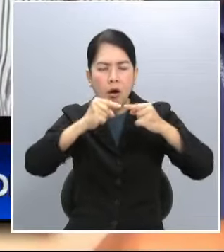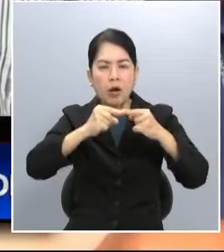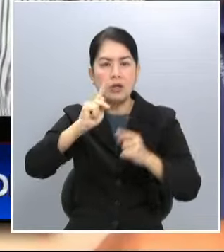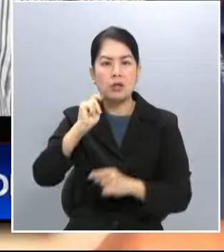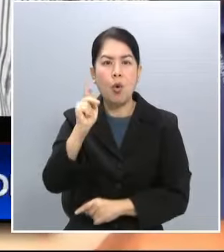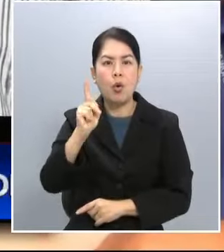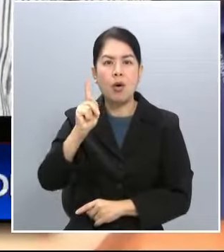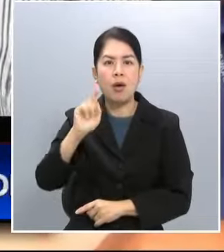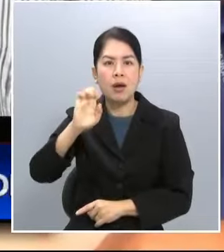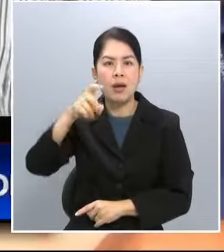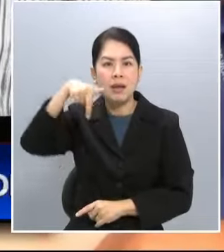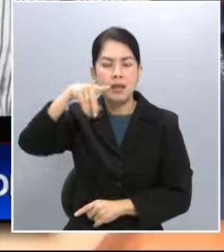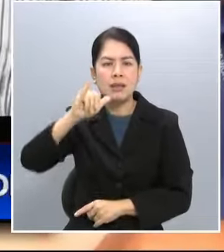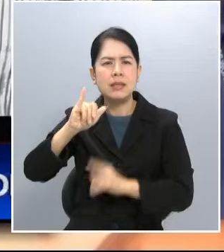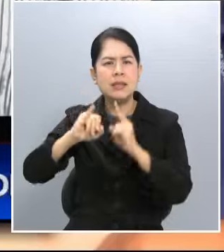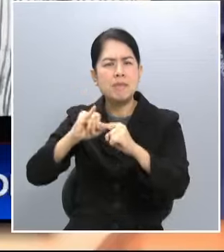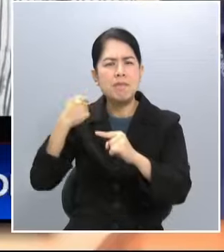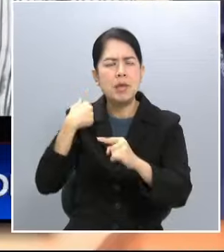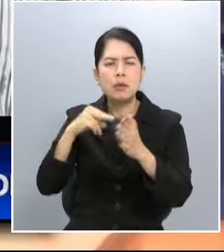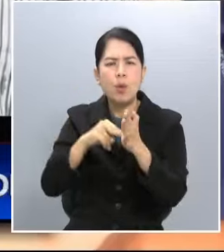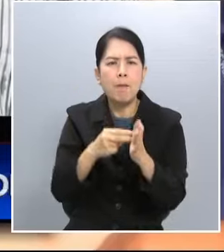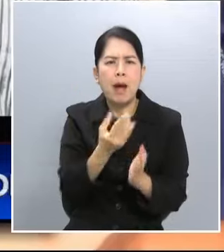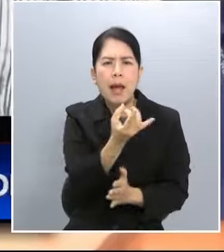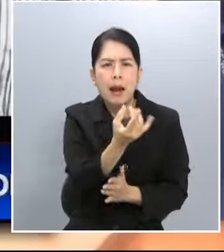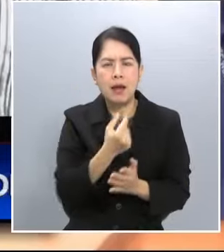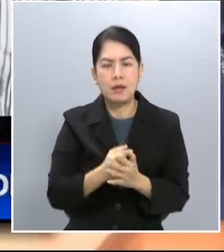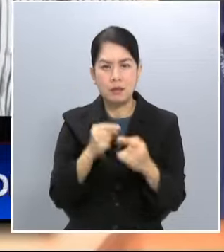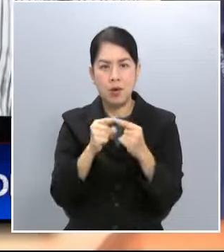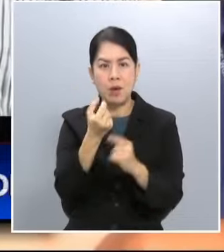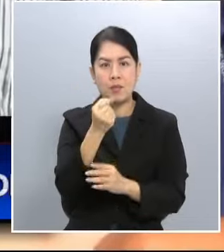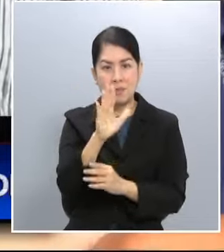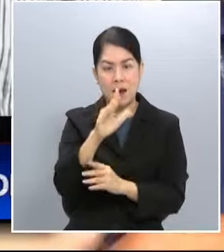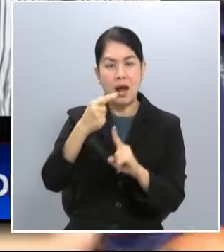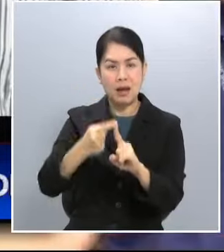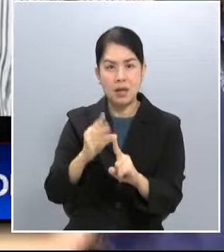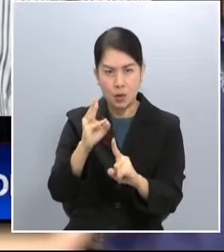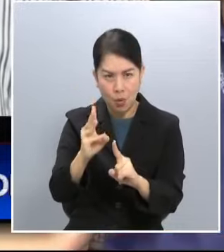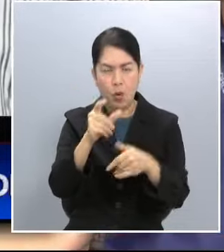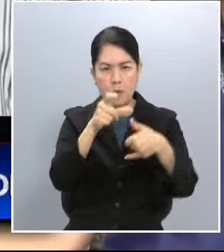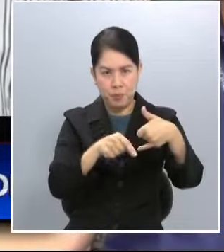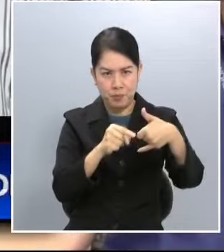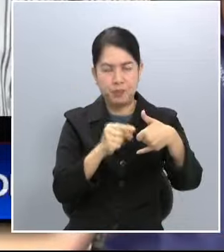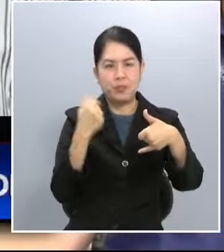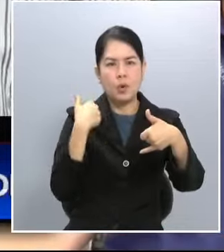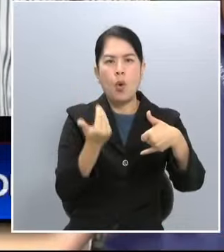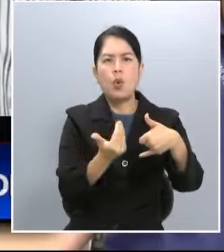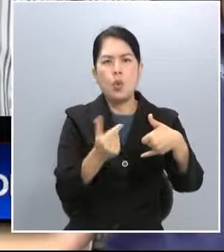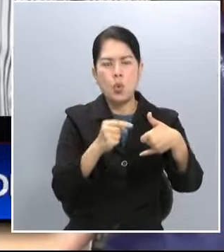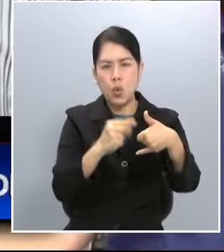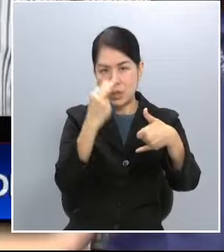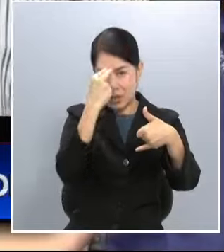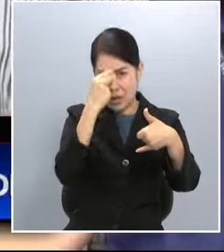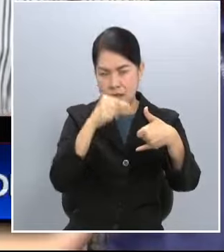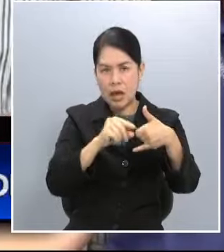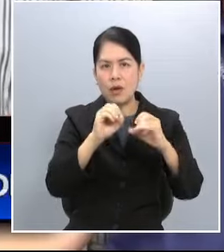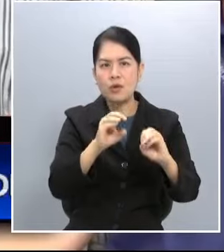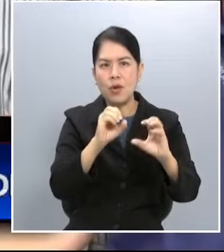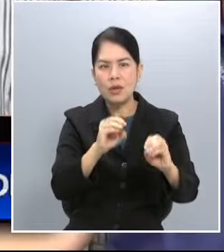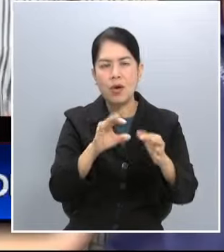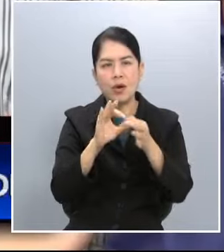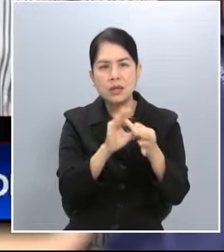แล้วก็วันที่15มิถุนายนเนี่ยน้องจะมีการพูดในเรื่องของการสอนธรรมะแล้วน้องก็จะมีการเชื่อมจิตถ้าเป็นไปได้ให้พิ